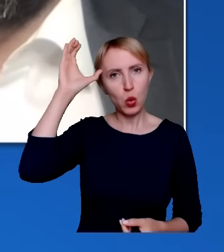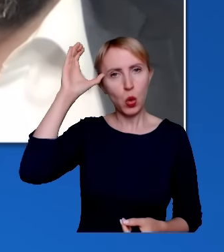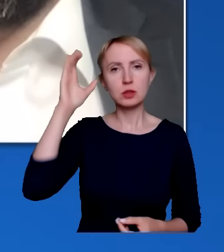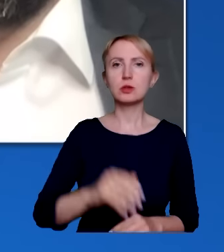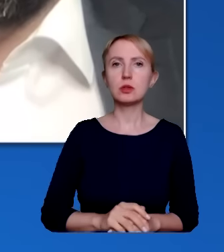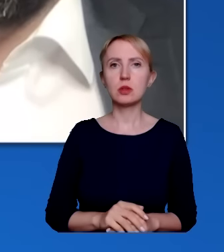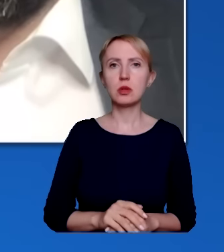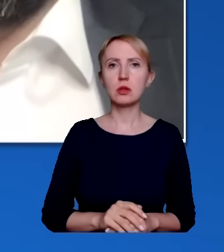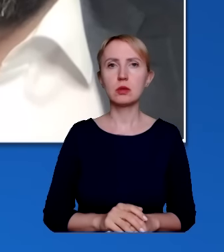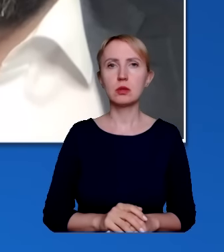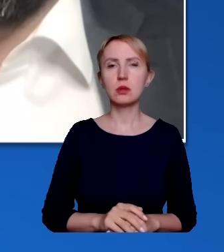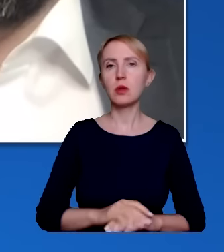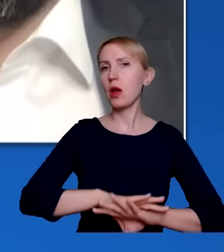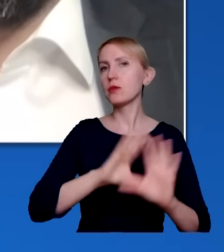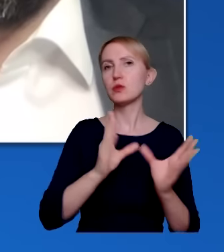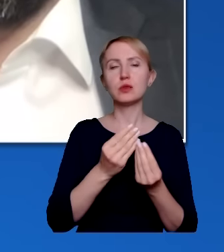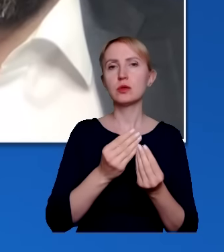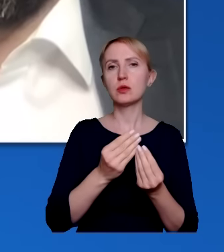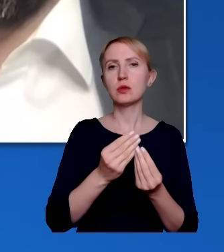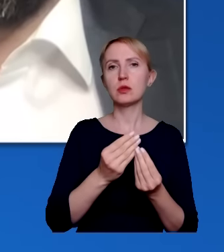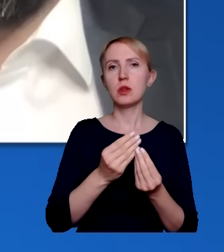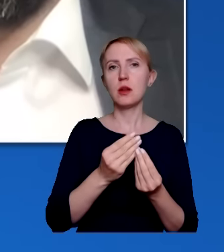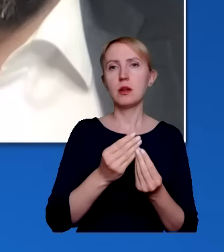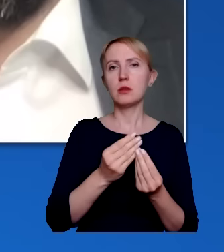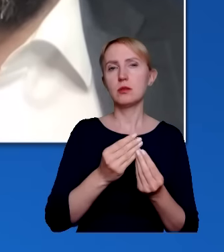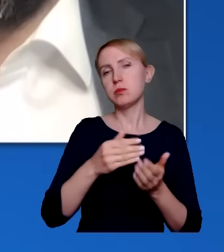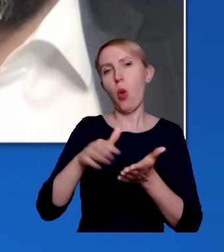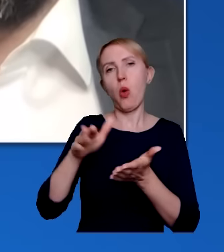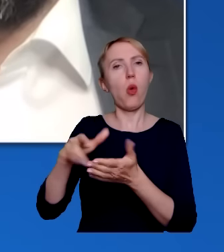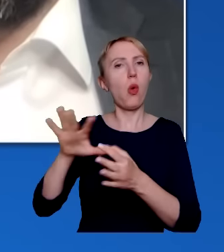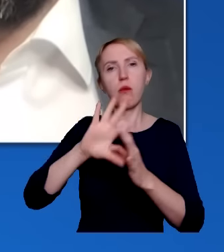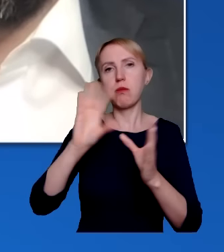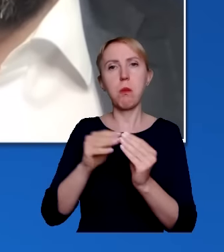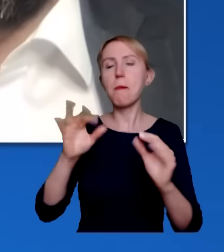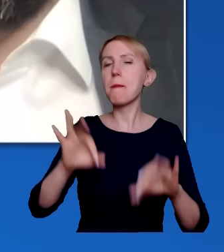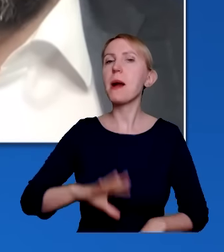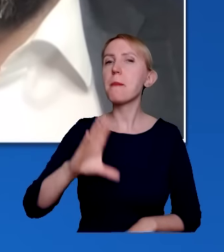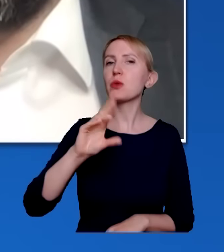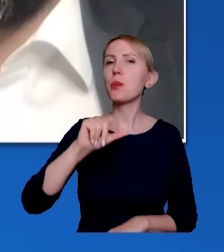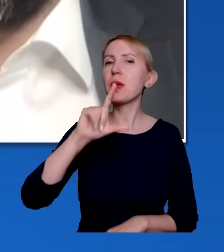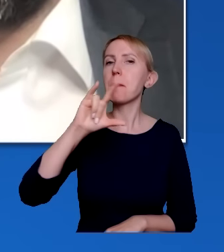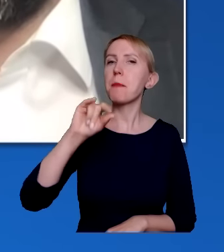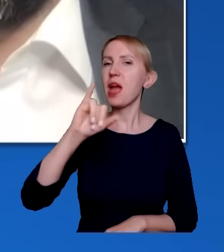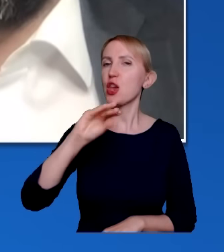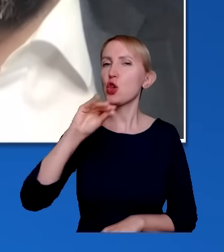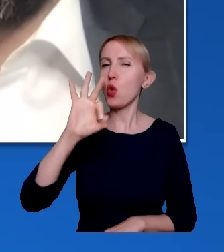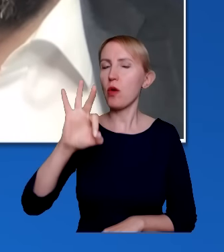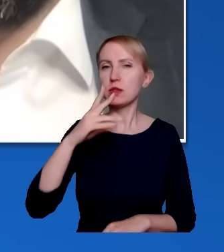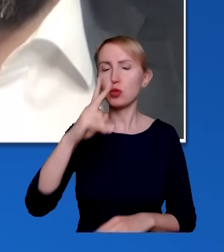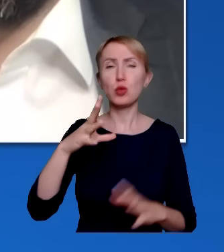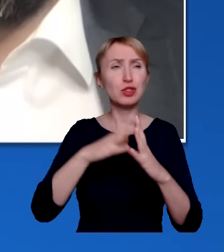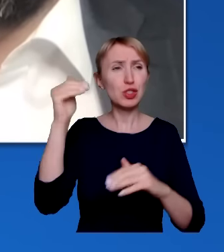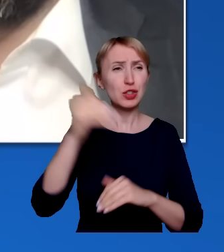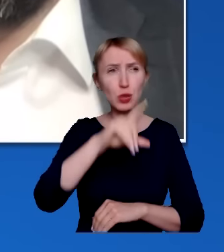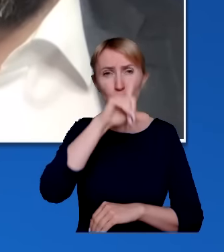wszelkiej że tak powiem nieprawości jak na to patrzy pan Bartłomiej pejo bo to jest no 100000 ludzi Ja nie mówię że